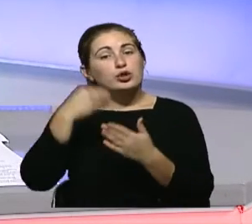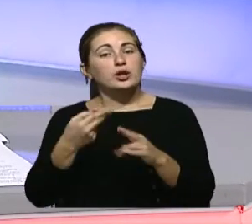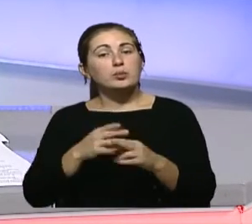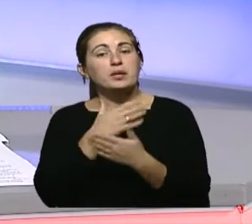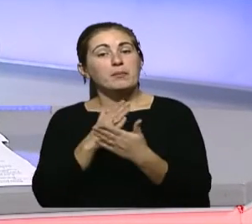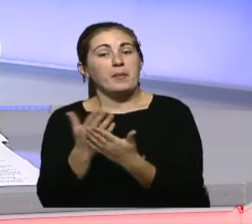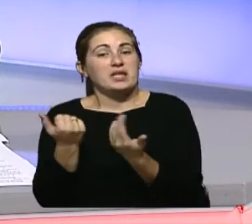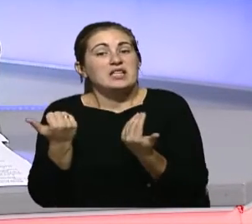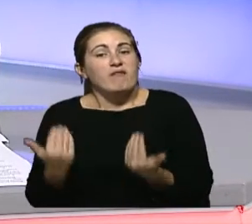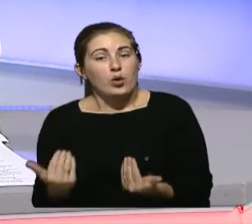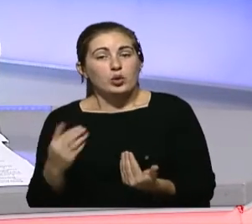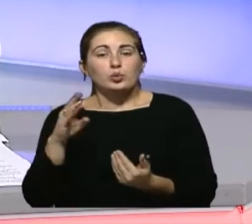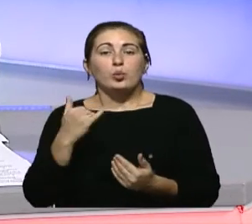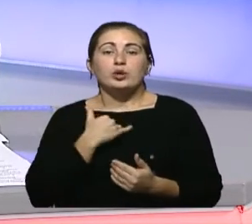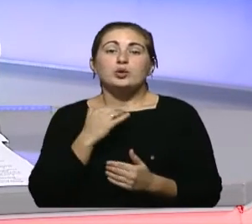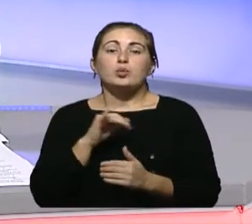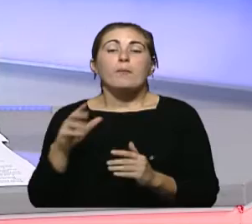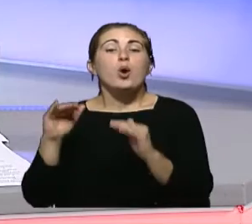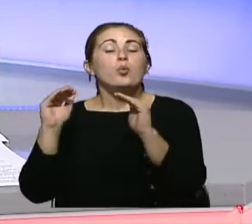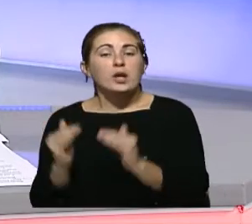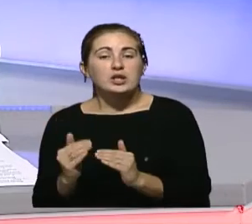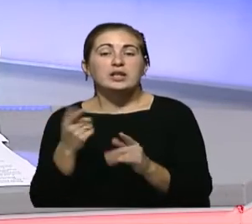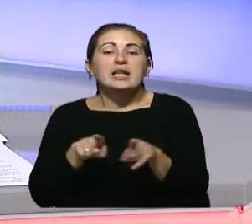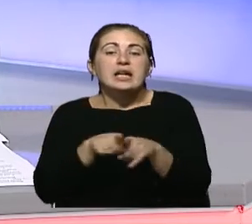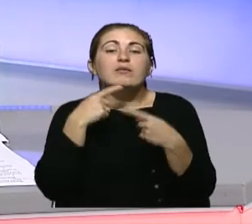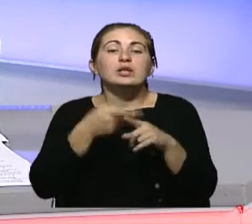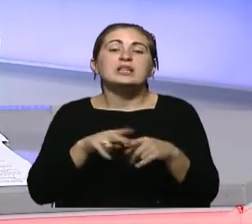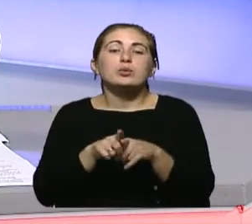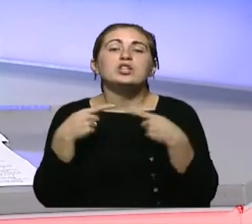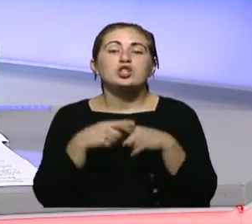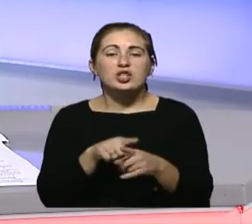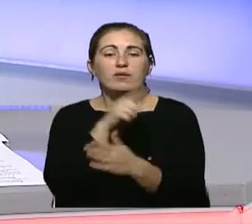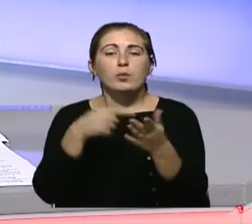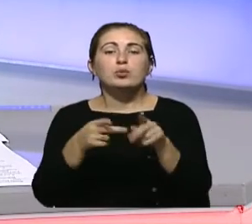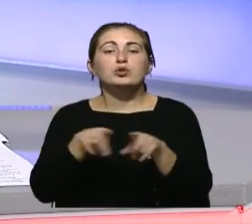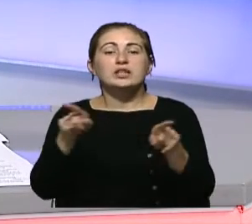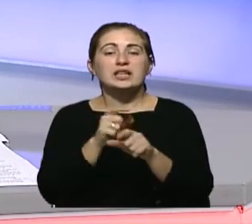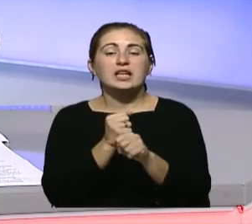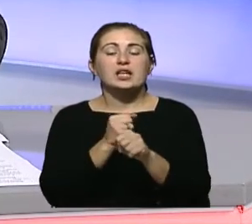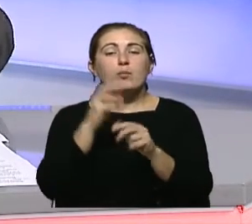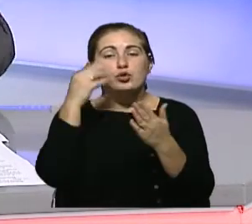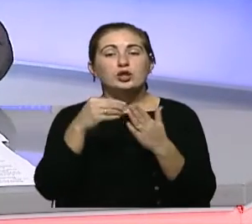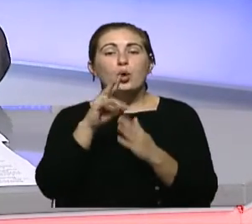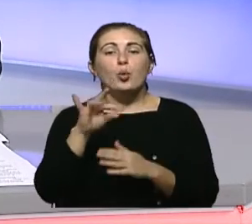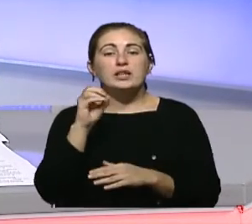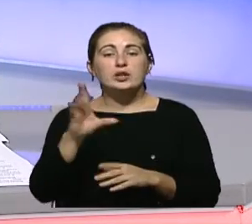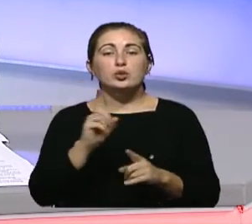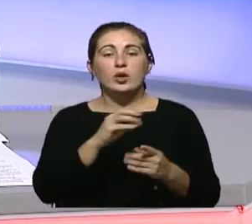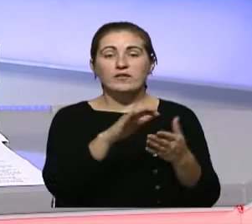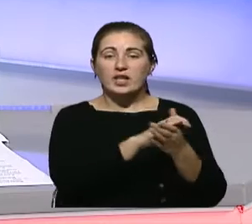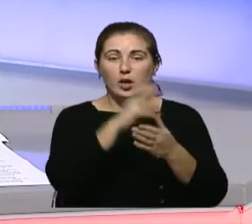на сегодня, то у нас сумма уменьшена. Но, я же говорю, это технический вопрос, да, потому что так построен бюджетный кодекс, что из федерального бюджета средства